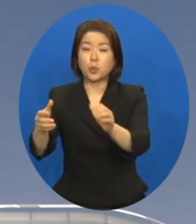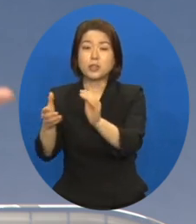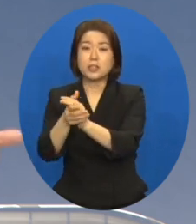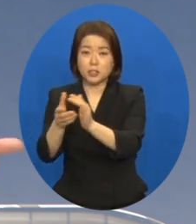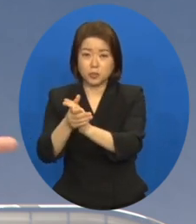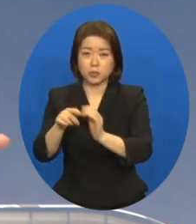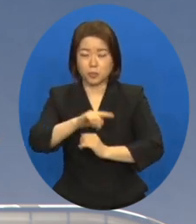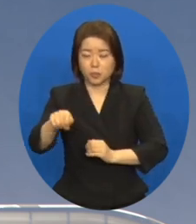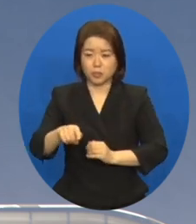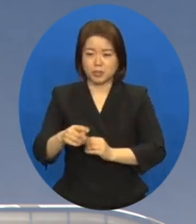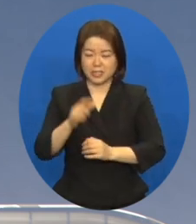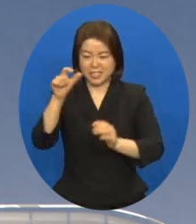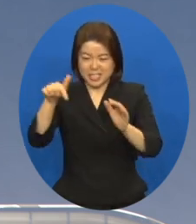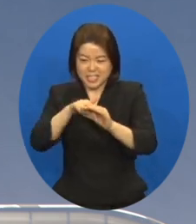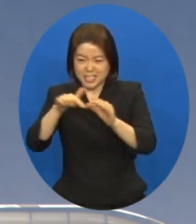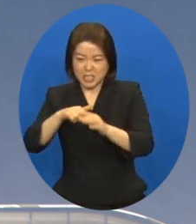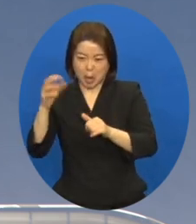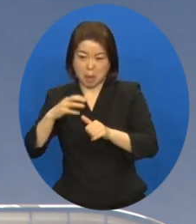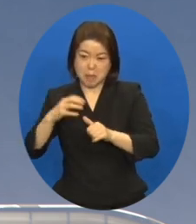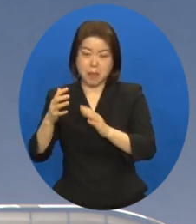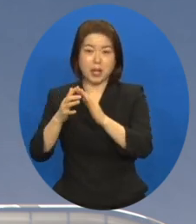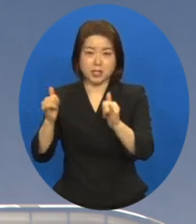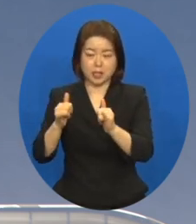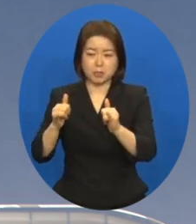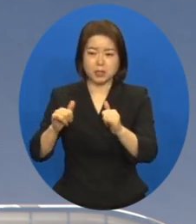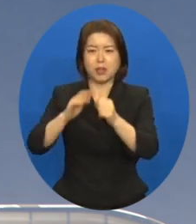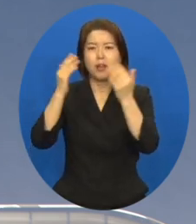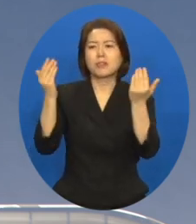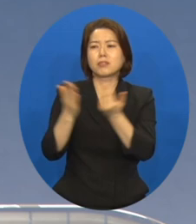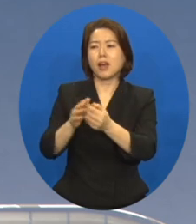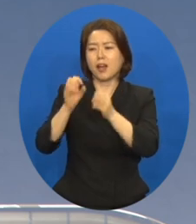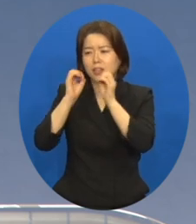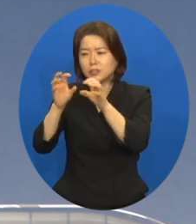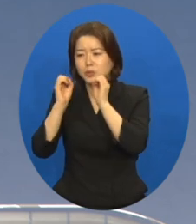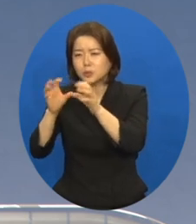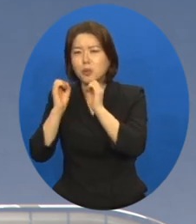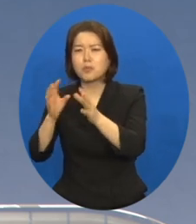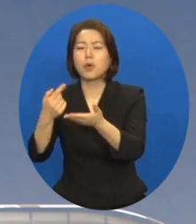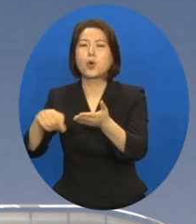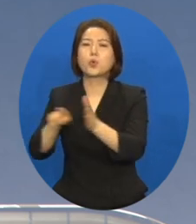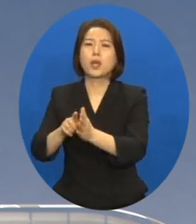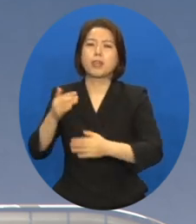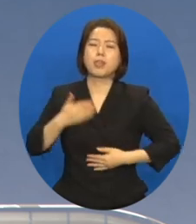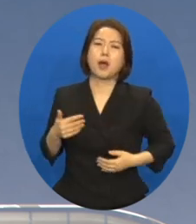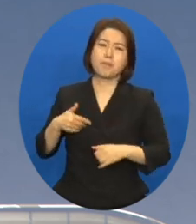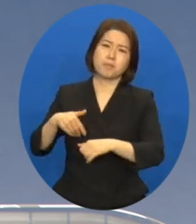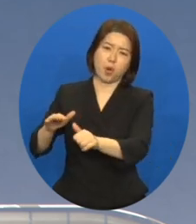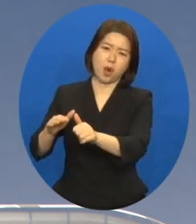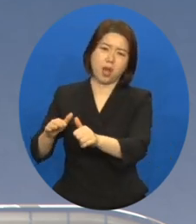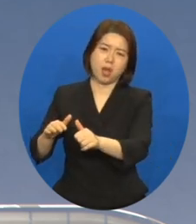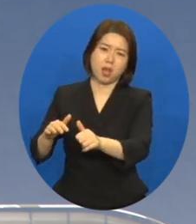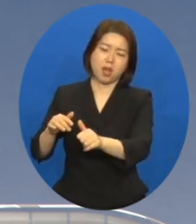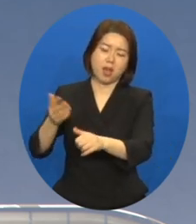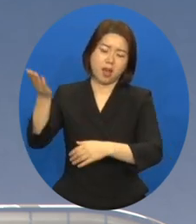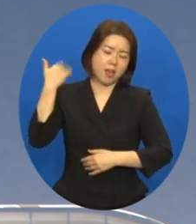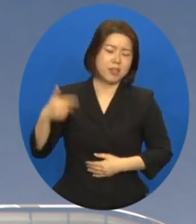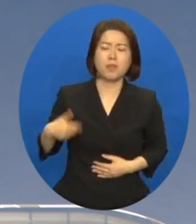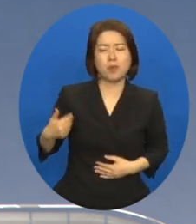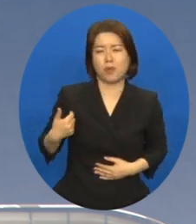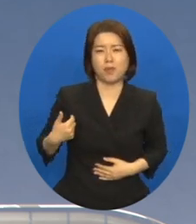특히 기독교를 핍박하는 사람들 다 그 사람들에게 전도하라고 나를 여기 보내신 것을 내가 그동안